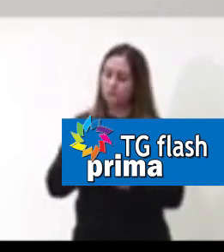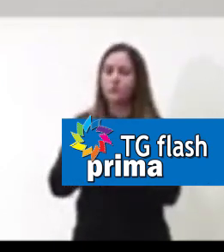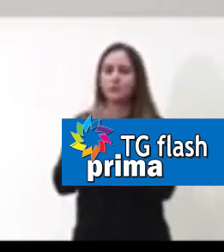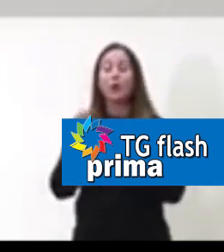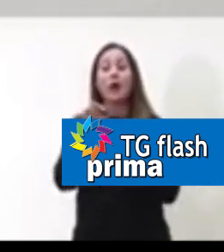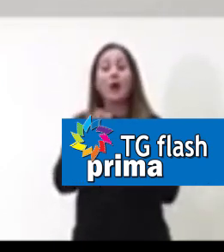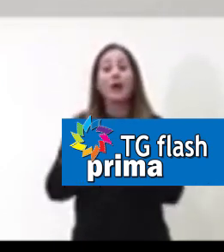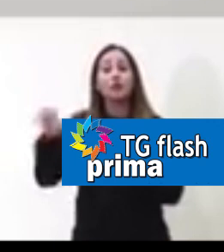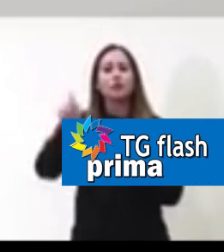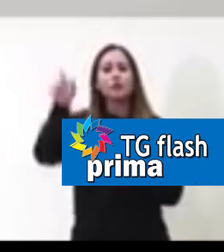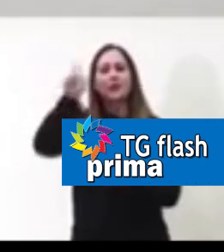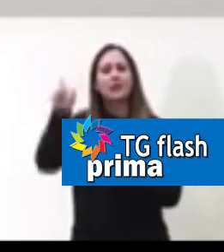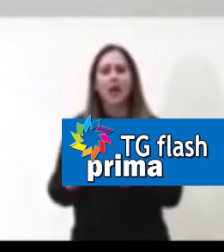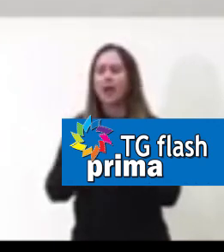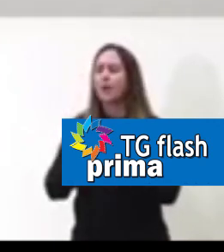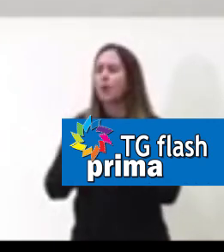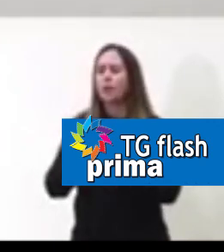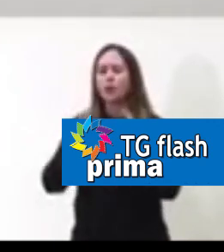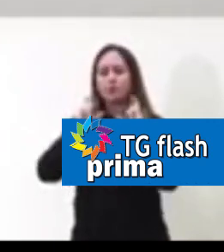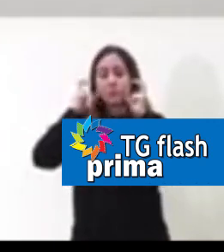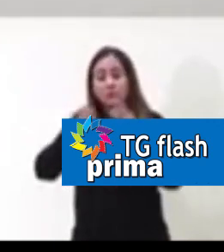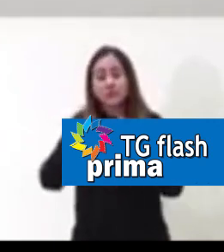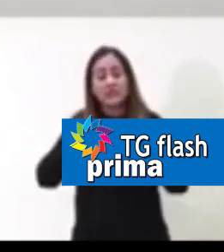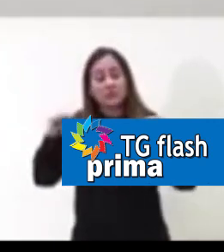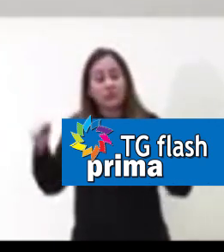facendo veramente uno sforzo ottimale e credo che